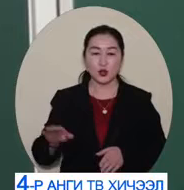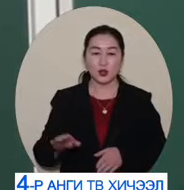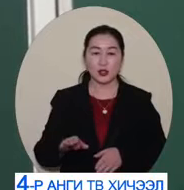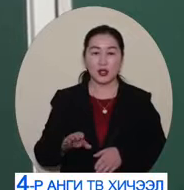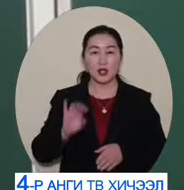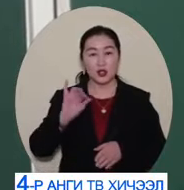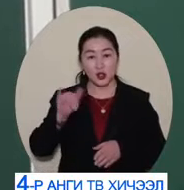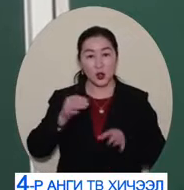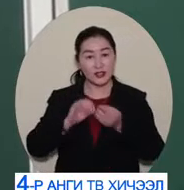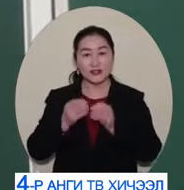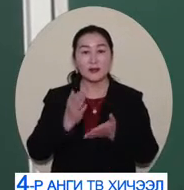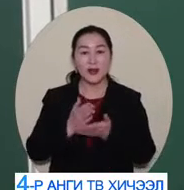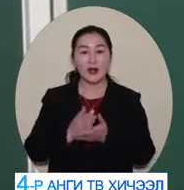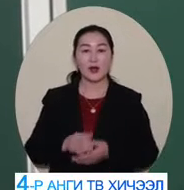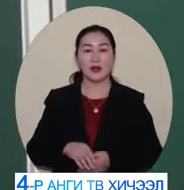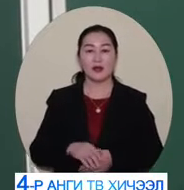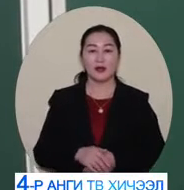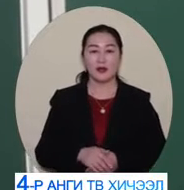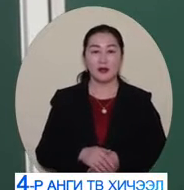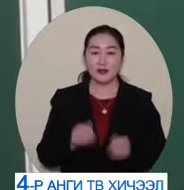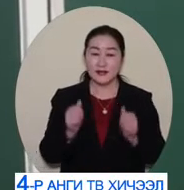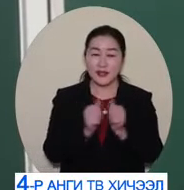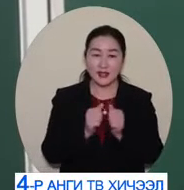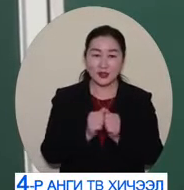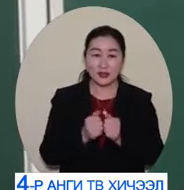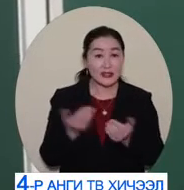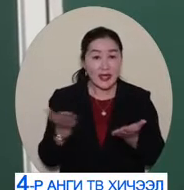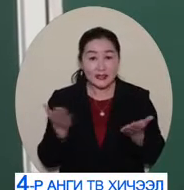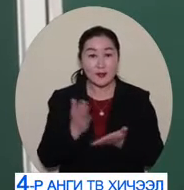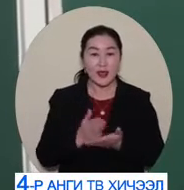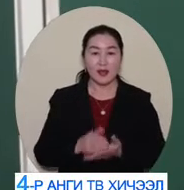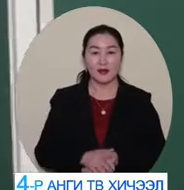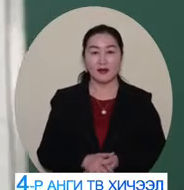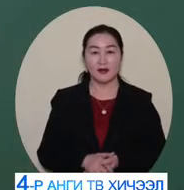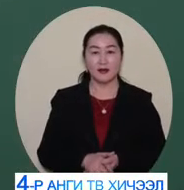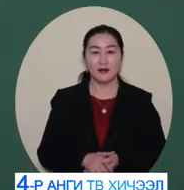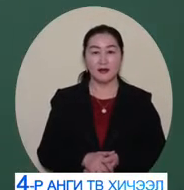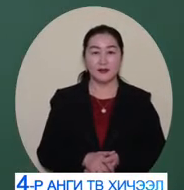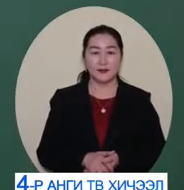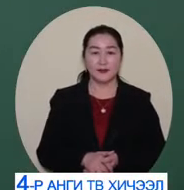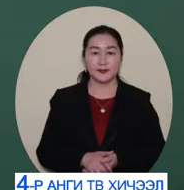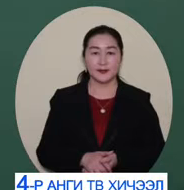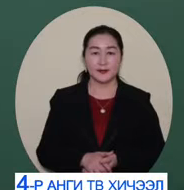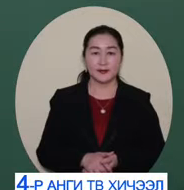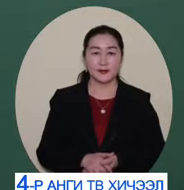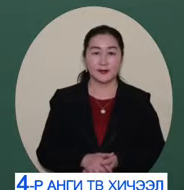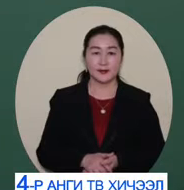харьцаа нь өөр зургнууд гарах нь ойлгомжтой юм байна шүү дээ хүүхдүүд. За одоо хүүхдүүд яасан бэ? Яасан байж таарах уу